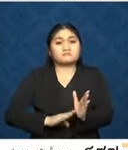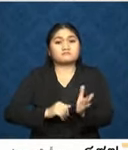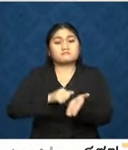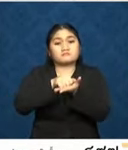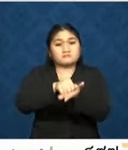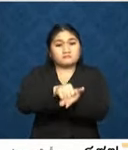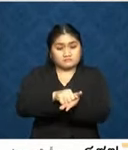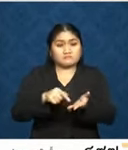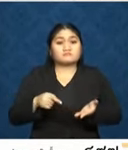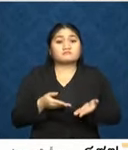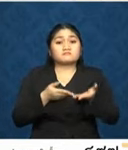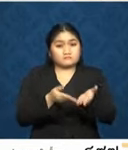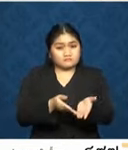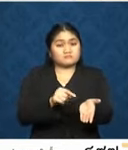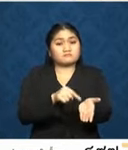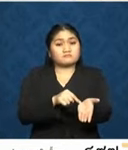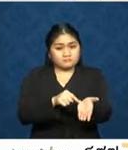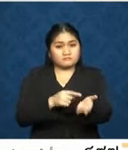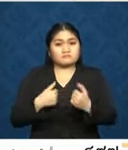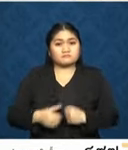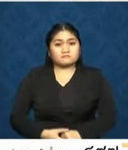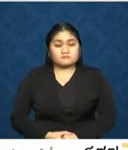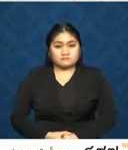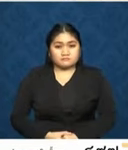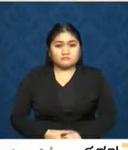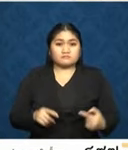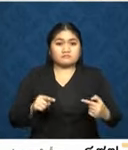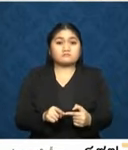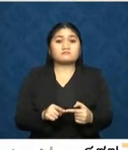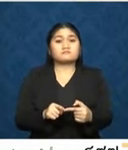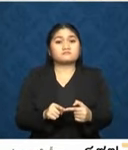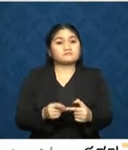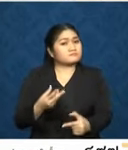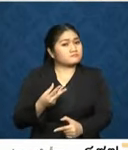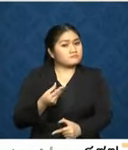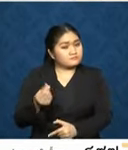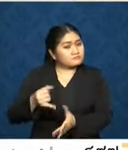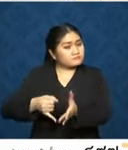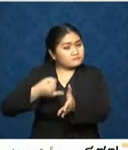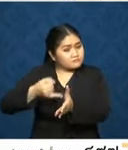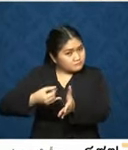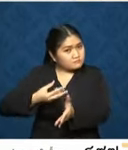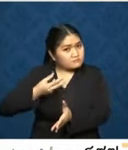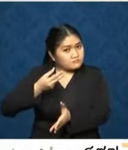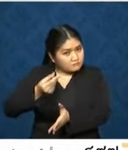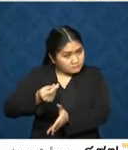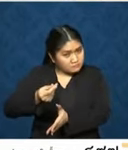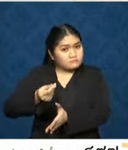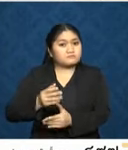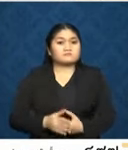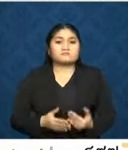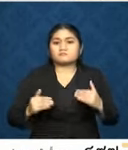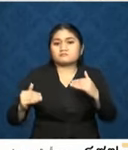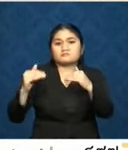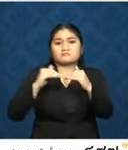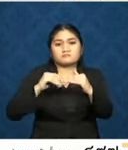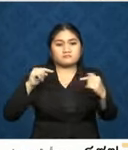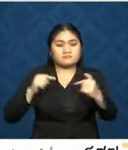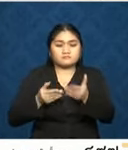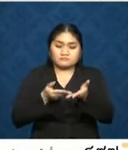เรือแหลมชบังและให้ความและให้สะดวกรวดเร็วยิ่งขึ้นเพื่อเทียบเท่ากับท่าเรือในระดับ